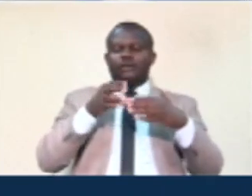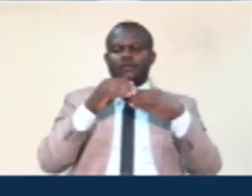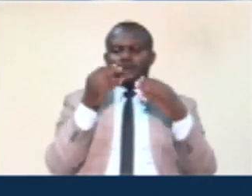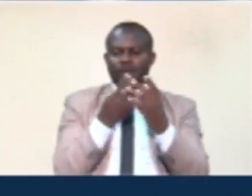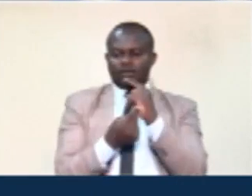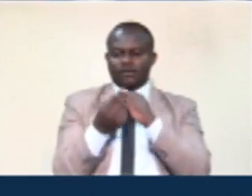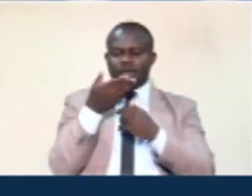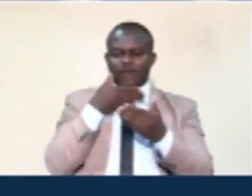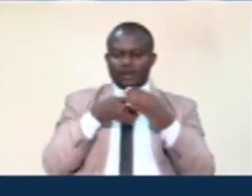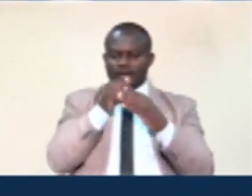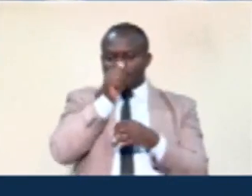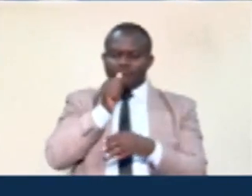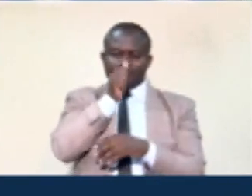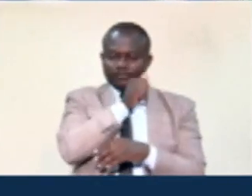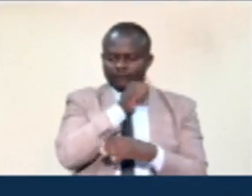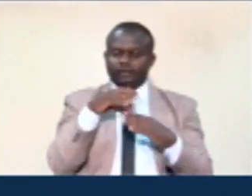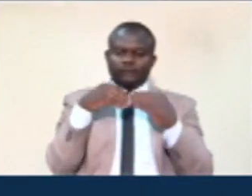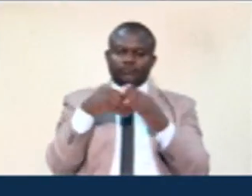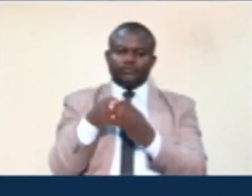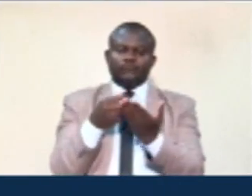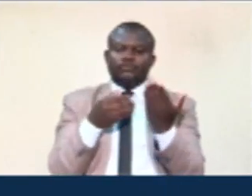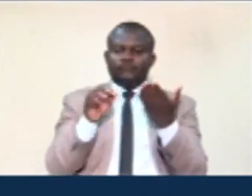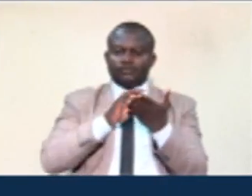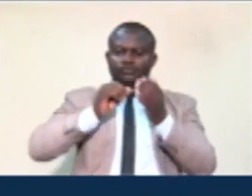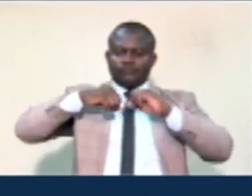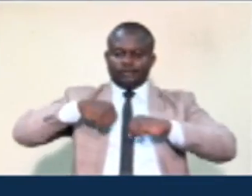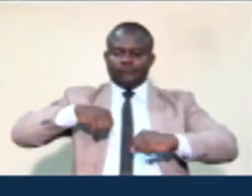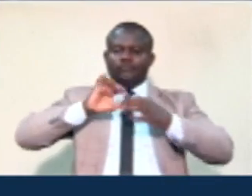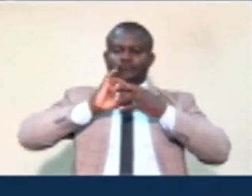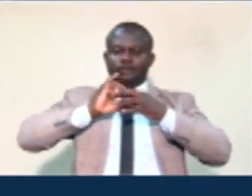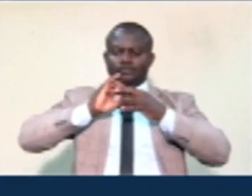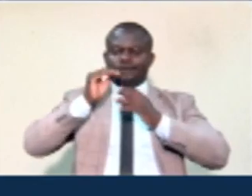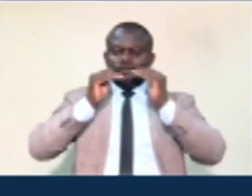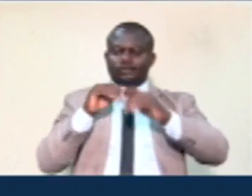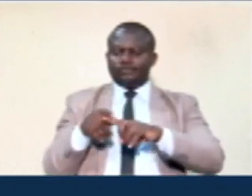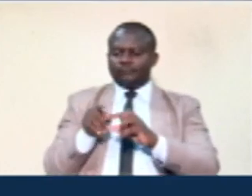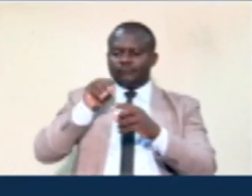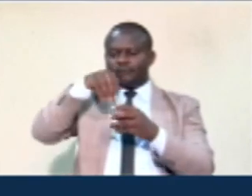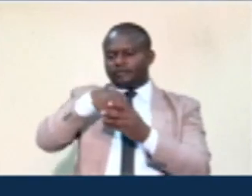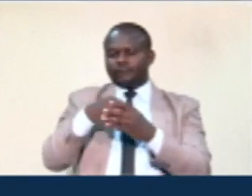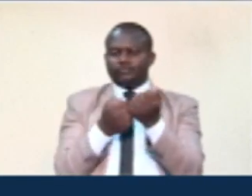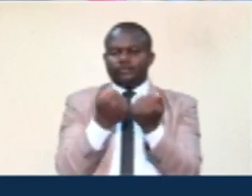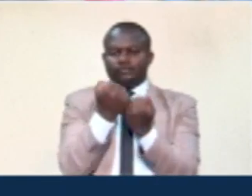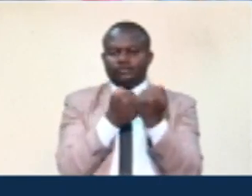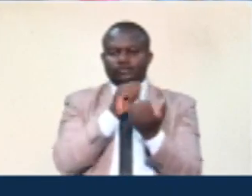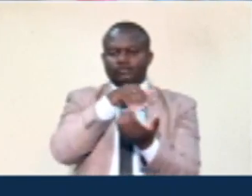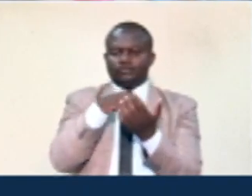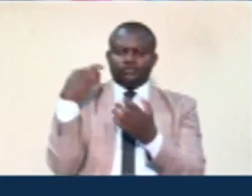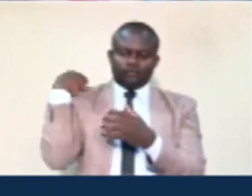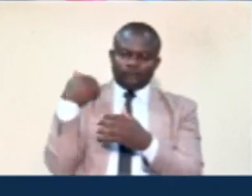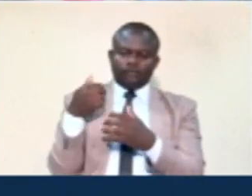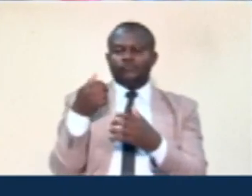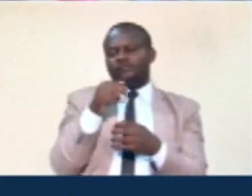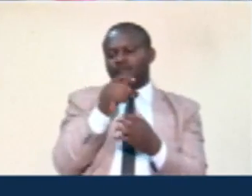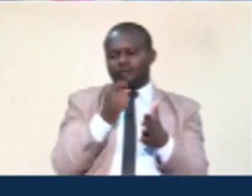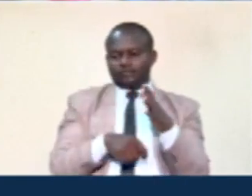bombi byabereye mu muhezo bayoboye isinywa ry'amasezerano y'ubufatanye mu nzego zitandukanye zirimo imikoranire y'ibigo bishinzwe iby'imisoro n'amahoro